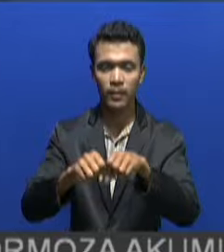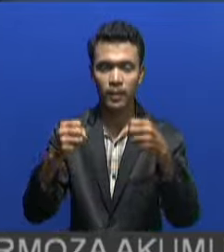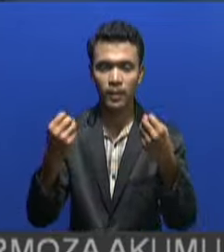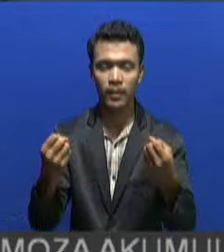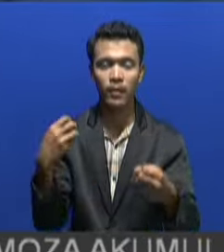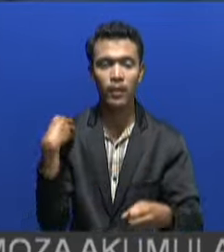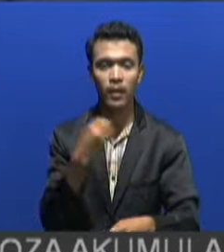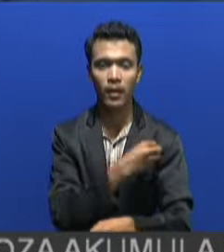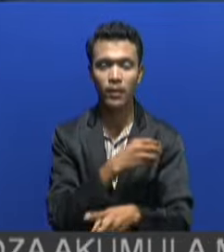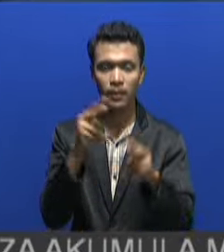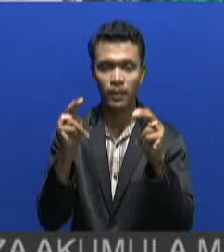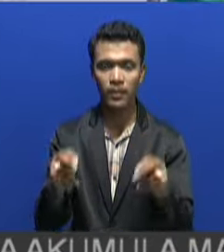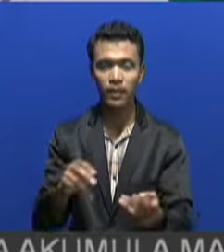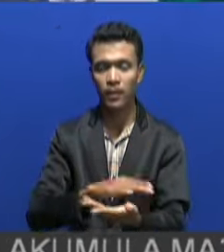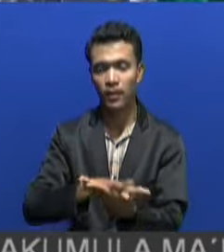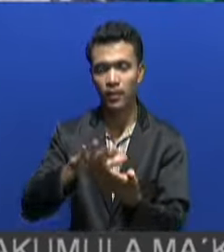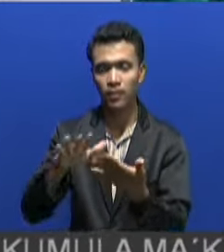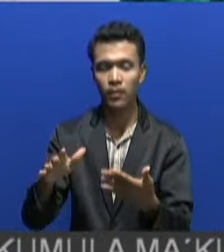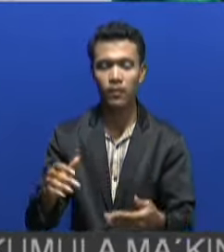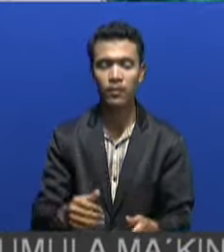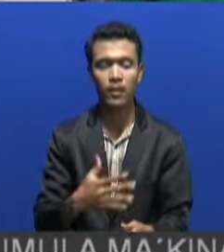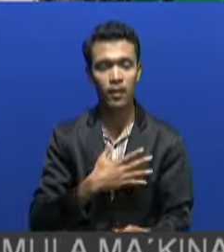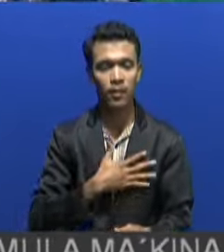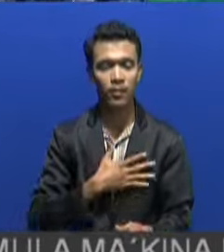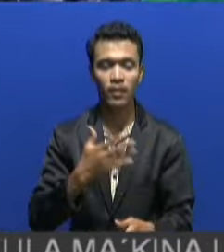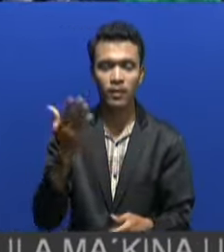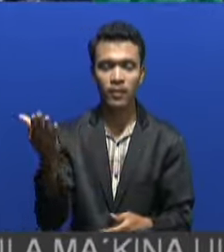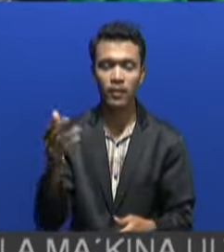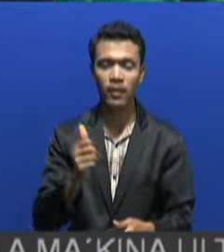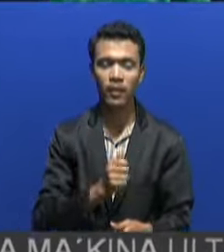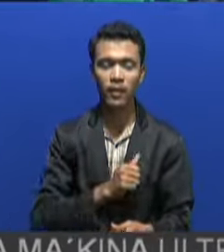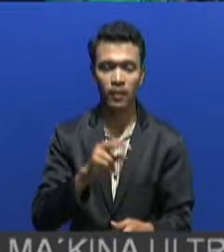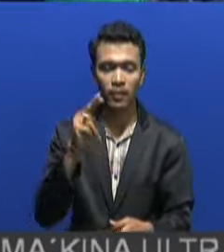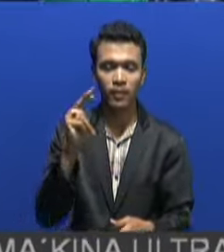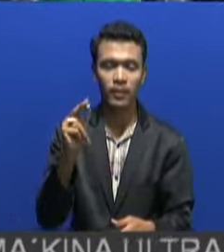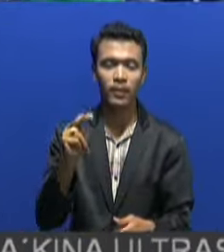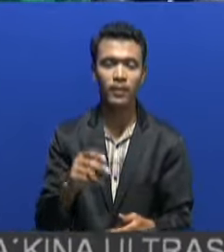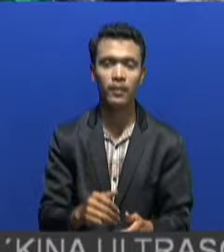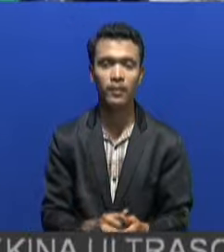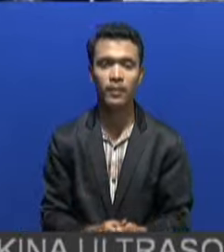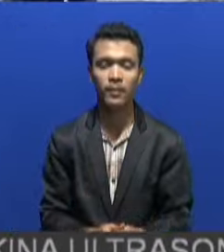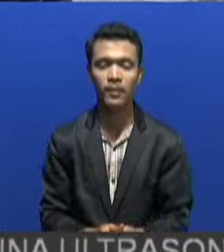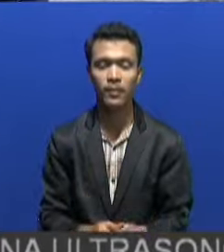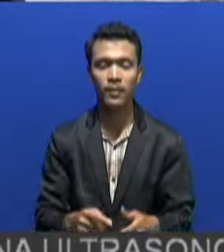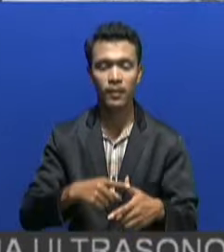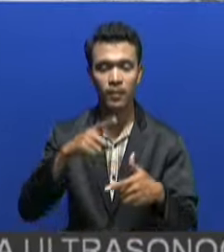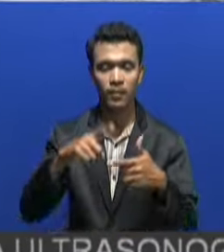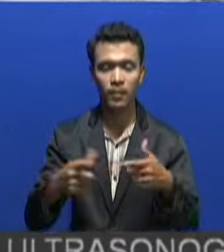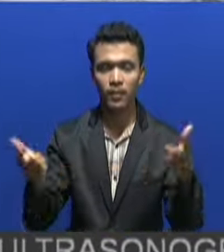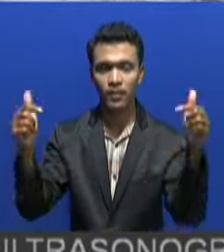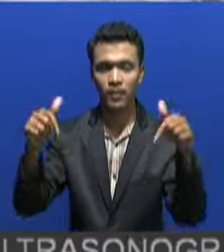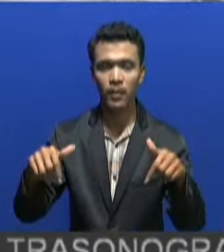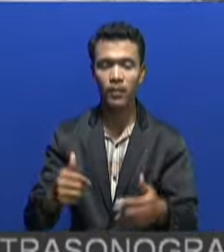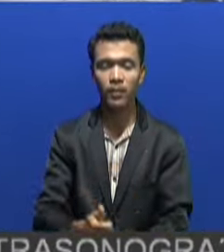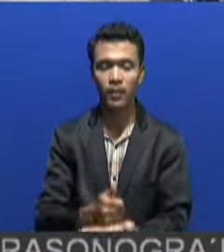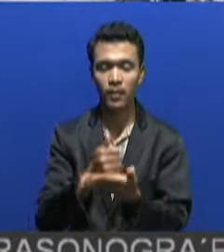ami persiza apoi malu. Haunia lokasi ya audian hela. Audian, hanya lokasi mos dia antau mau ifalihane para apoyu malu amenistia